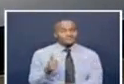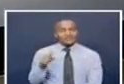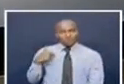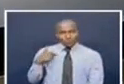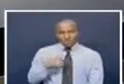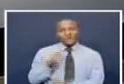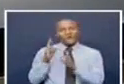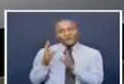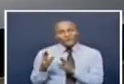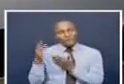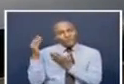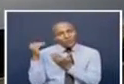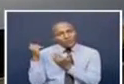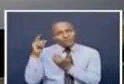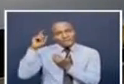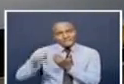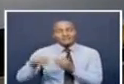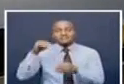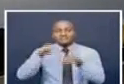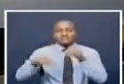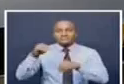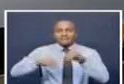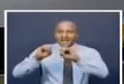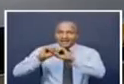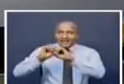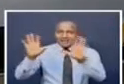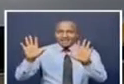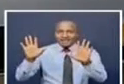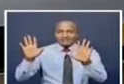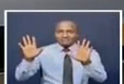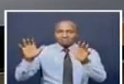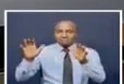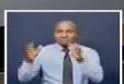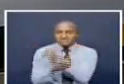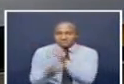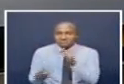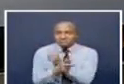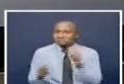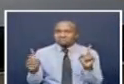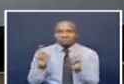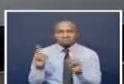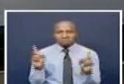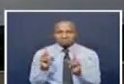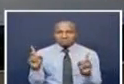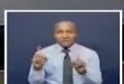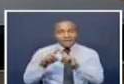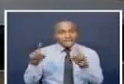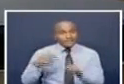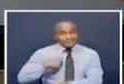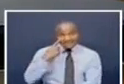kwamba tuwe na uchaguzi wa huru na haki. Hiyo ndio tunatarajia. Lakini vile